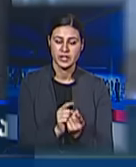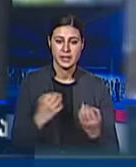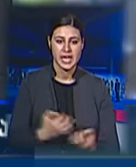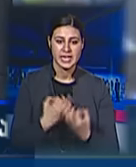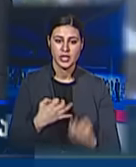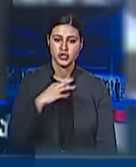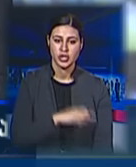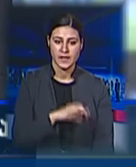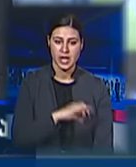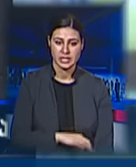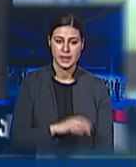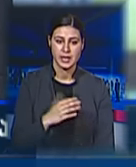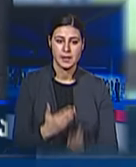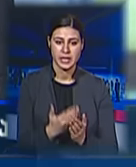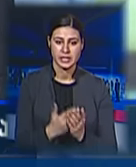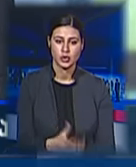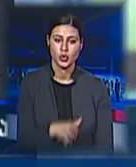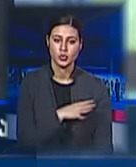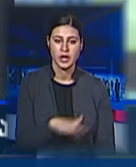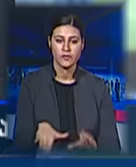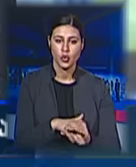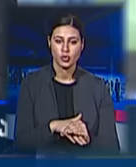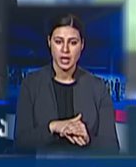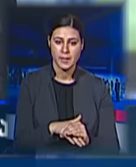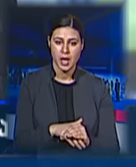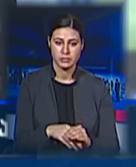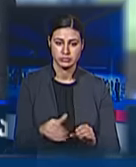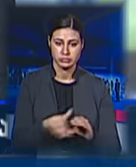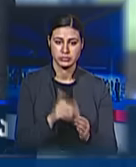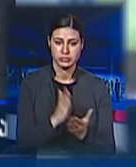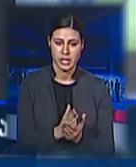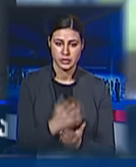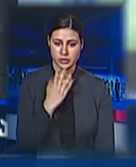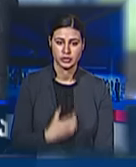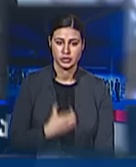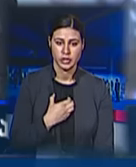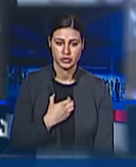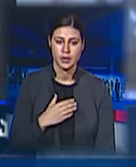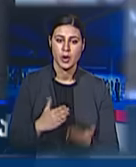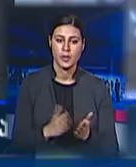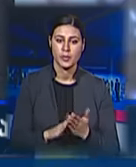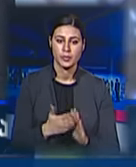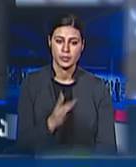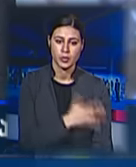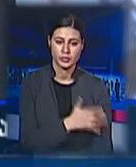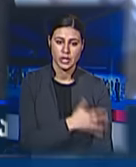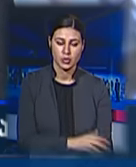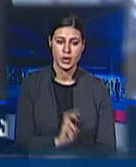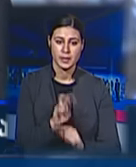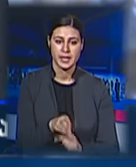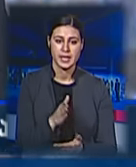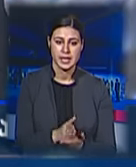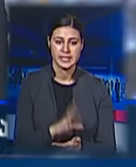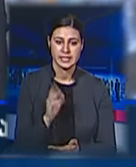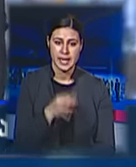არანაირი შეღავათები, დაუშვათ უძრავი ქონება ჩადებული კაბალური პირობებით, მომსახურება კაბალურ მომსახურების პირობებზე წასულები